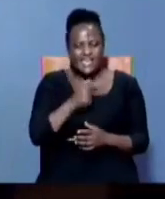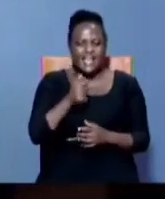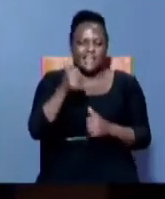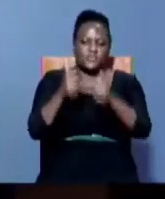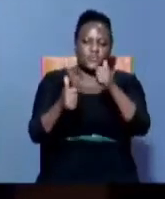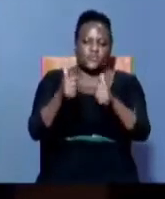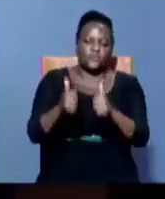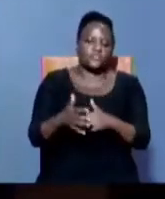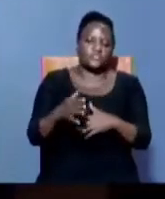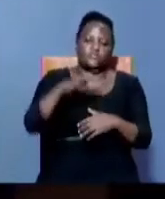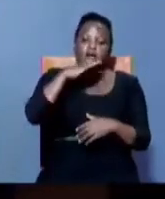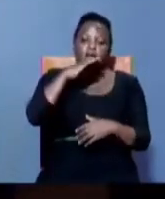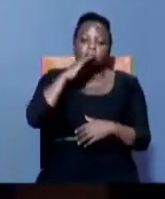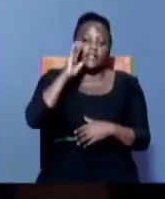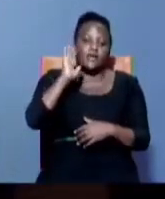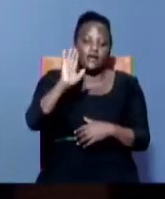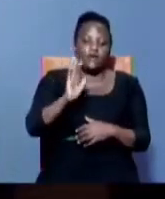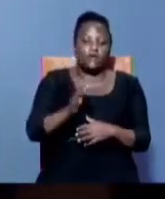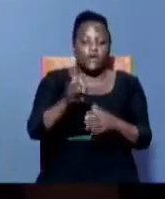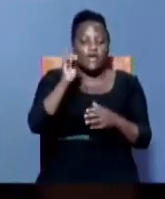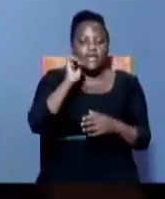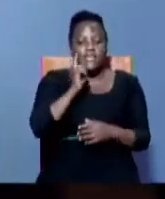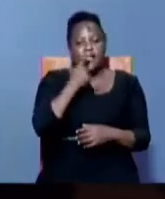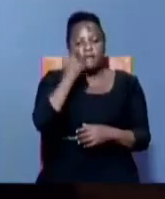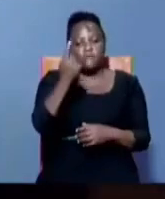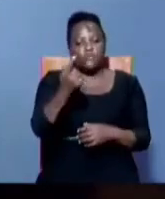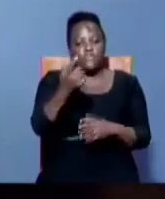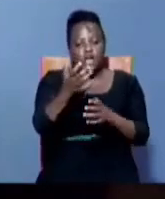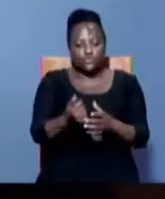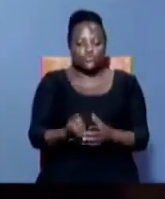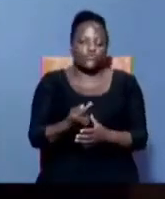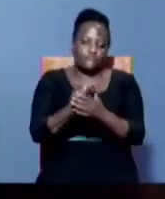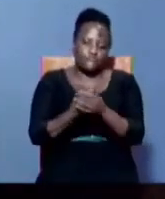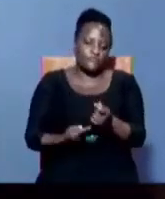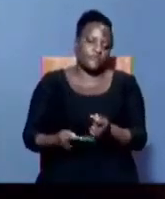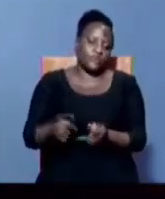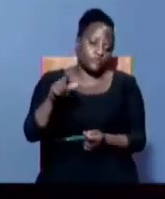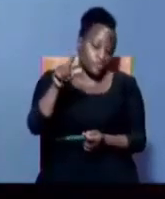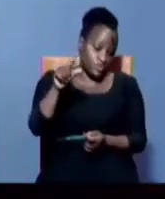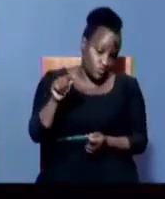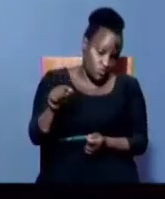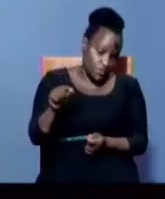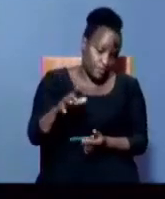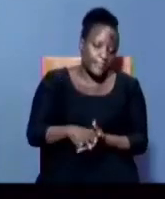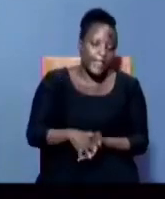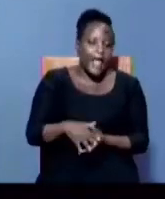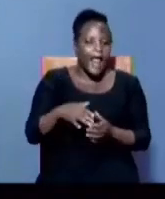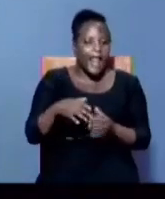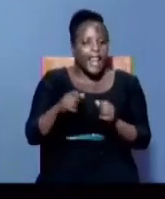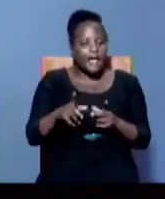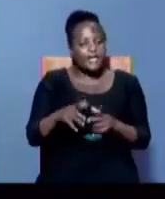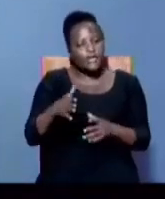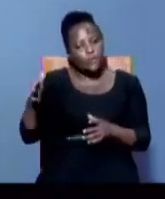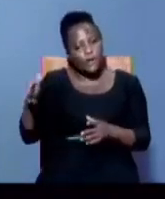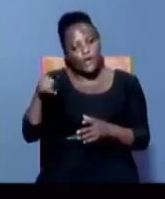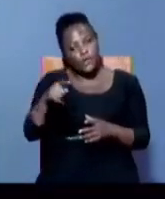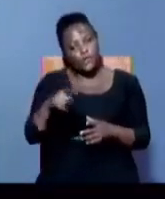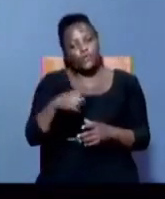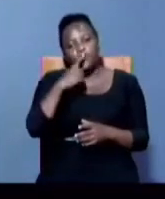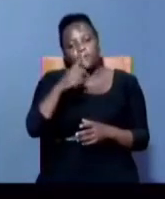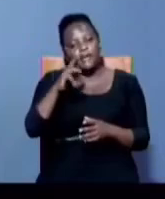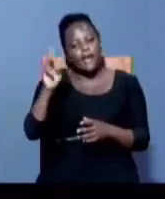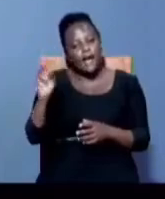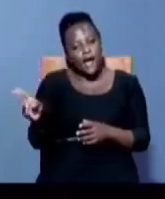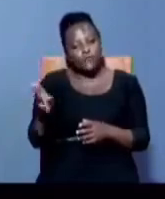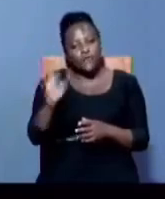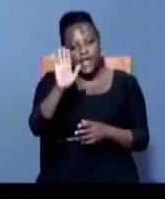tumbo yao, kila mmoja achukue fimbo, waliyemchagua aweke fimbo, lakini upande huu chukua, mwambie Haruni naye